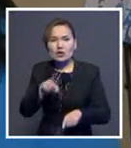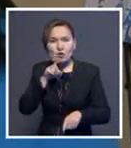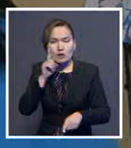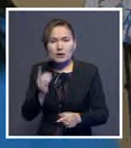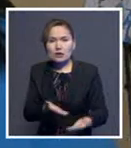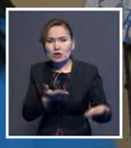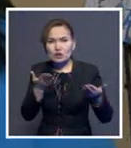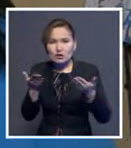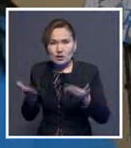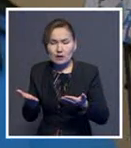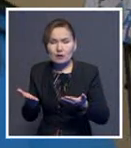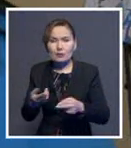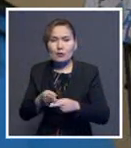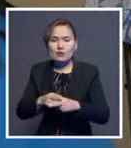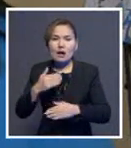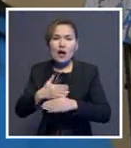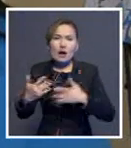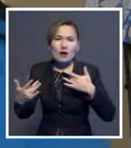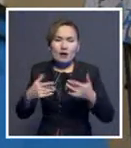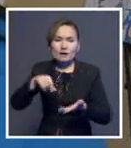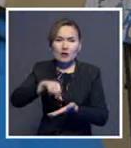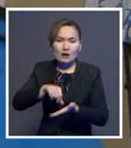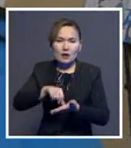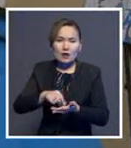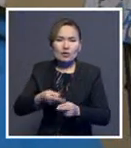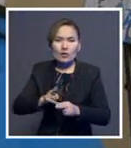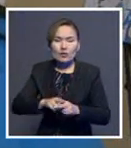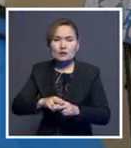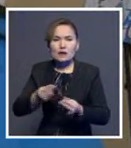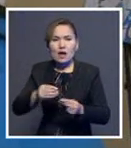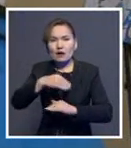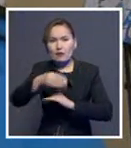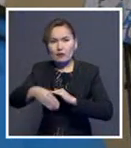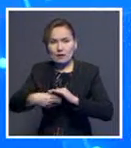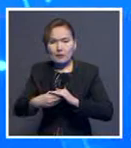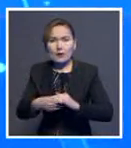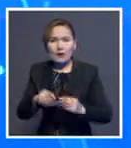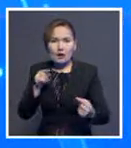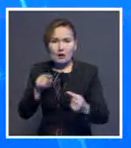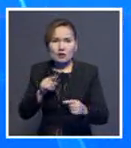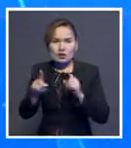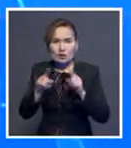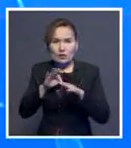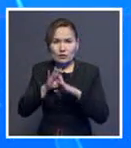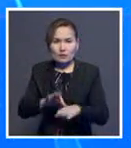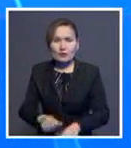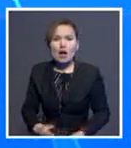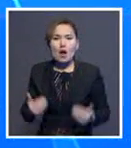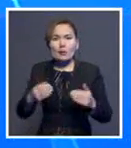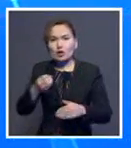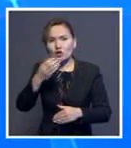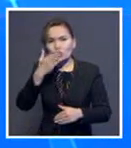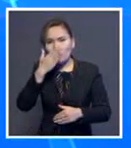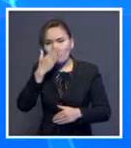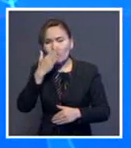қойылымдар арқылы халыққа сыбайлас жемқорлықтың түбі жақсылыққа апармайтындығын айтатын болады. Бүгін Жапонияда